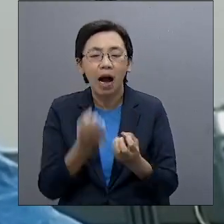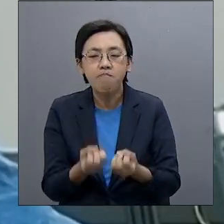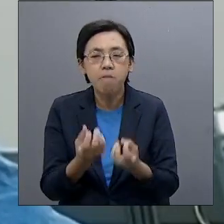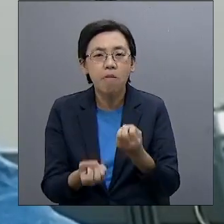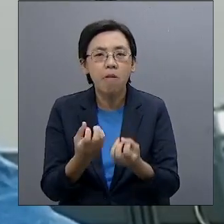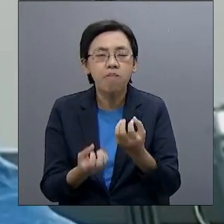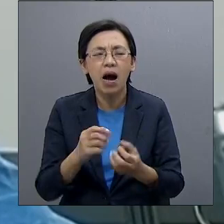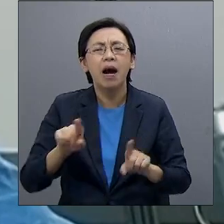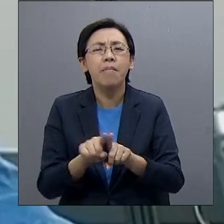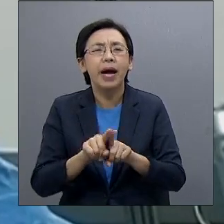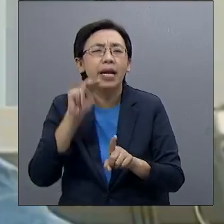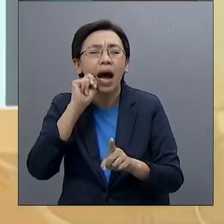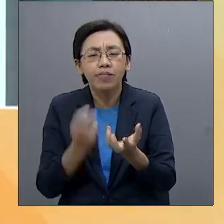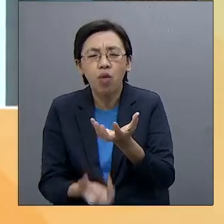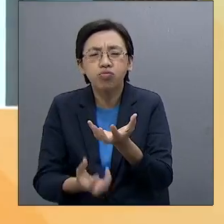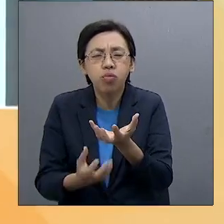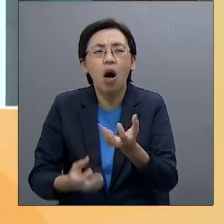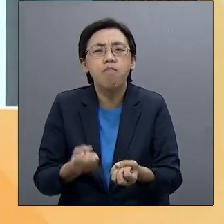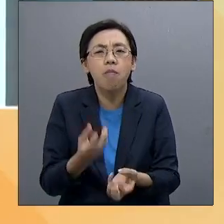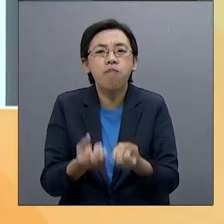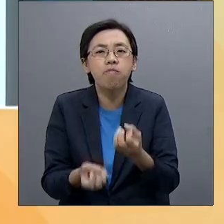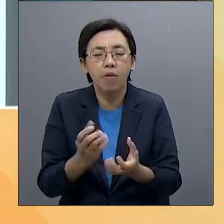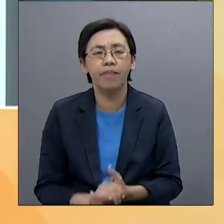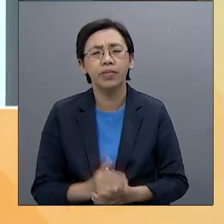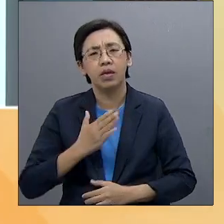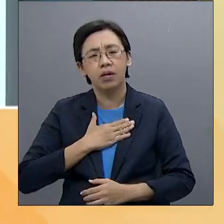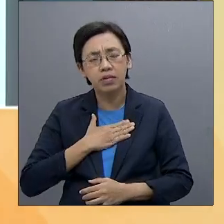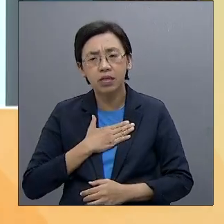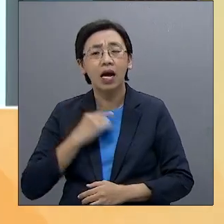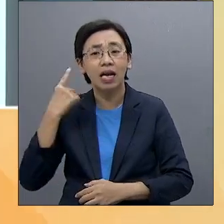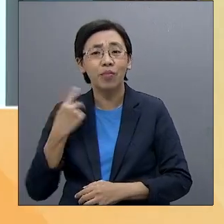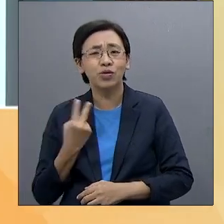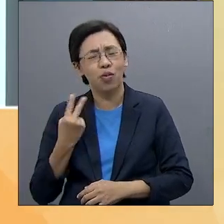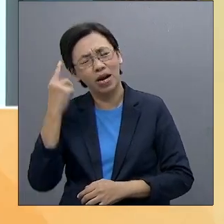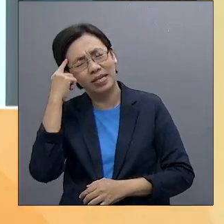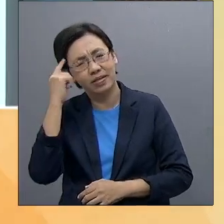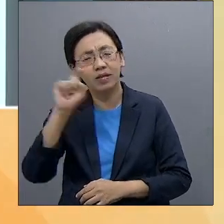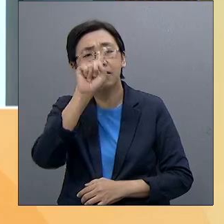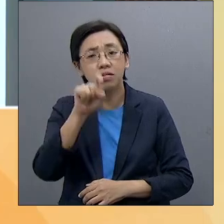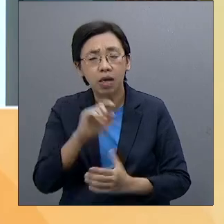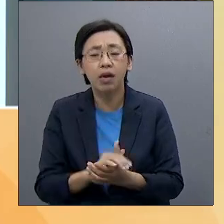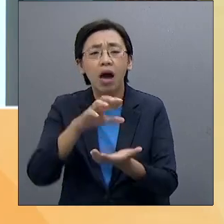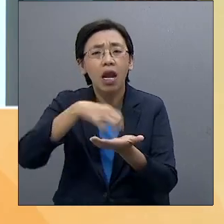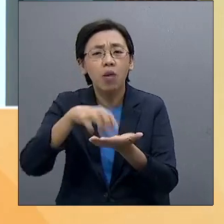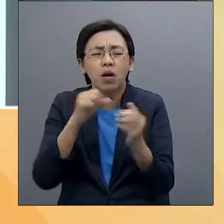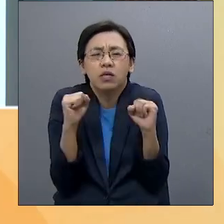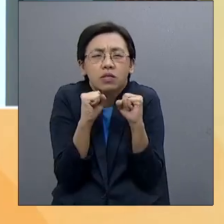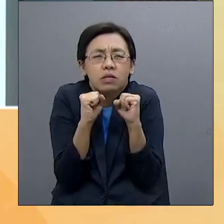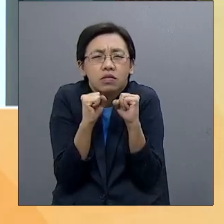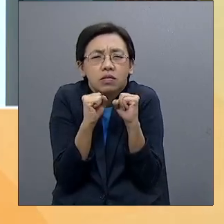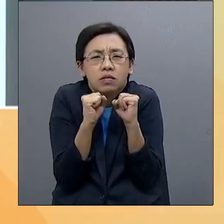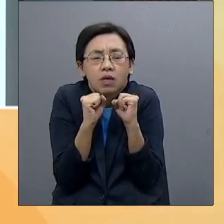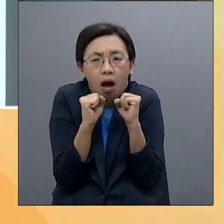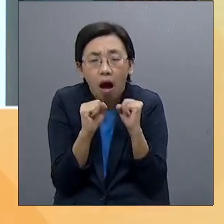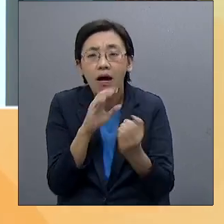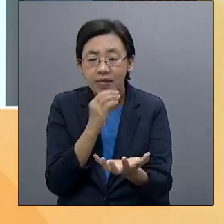่ ะ ครับทีนี้น้องยุ้ยและผมเองเนี่ยก็สงสัยครับอาจารย์เมื่ออาจารย์เล่าให้ฟังแบบนี้คือมันเย็นขนาดนั้นเนี่ยพอมันอยู่ในอาห